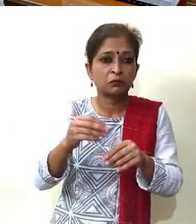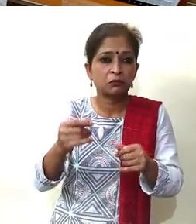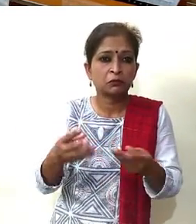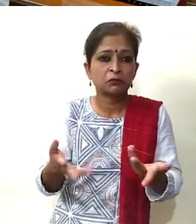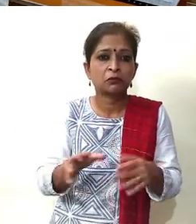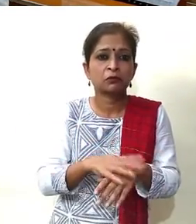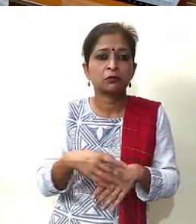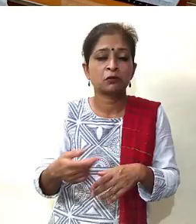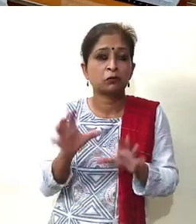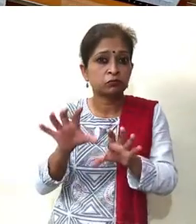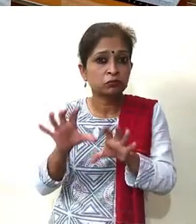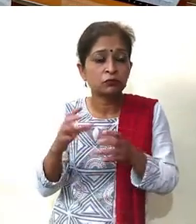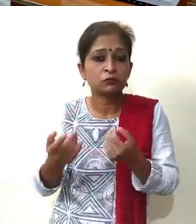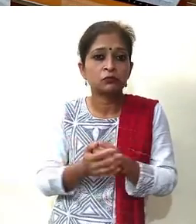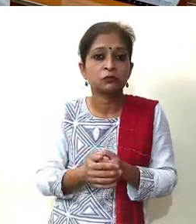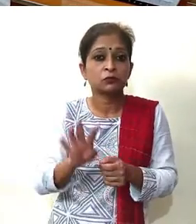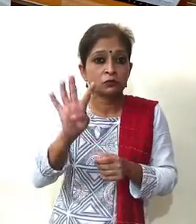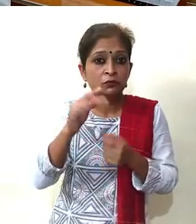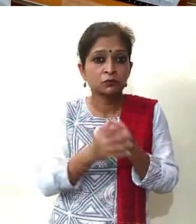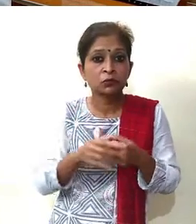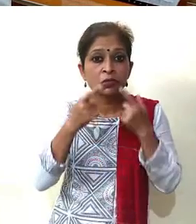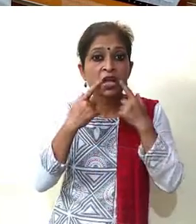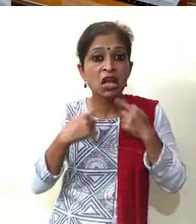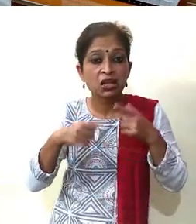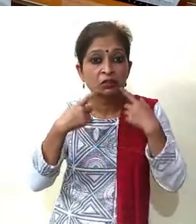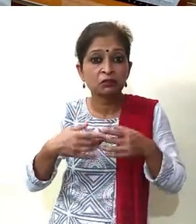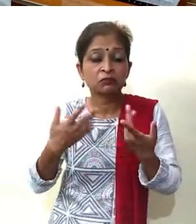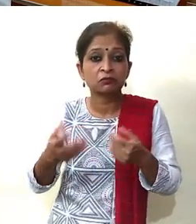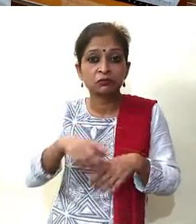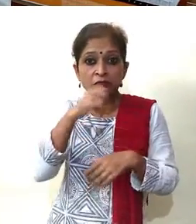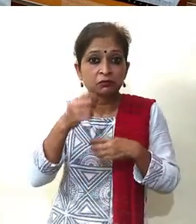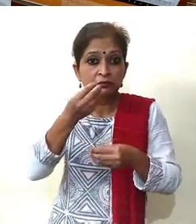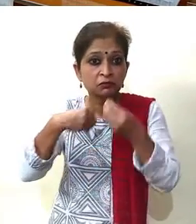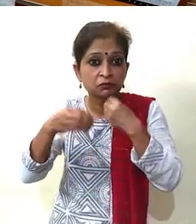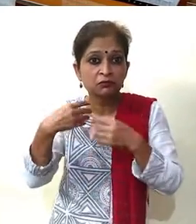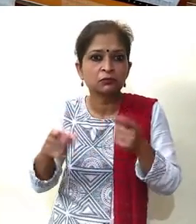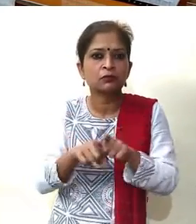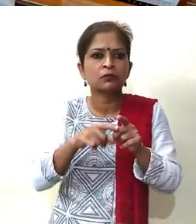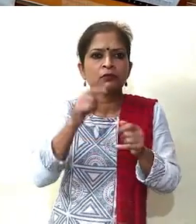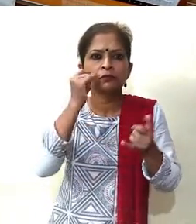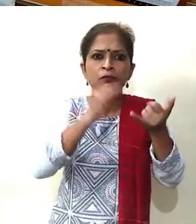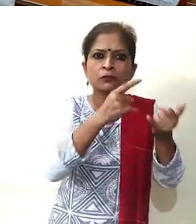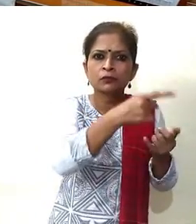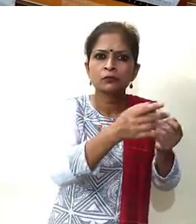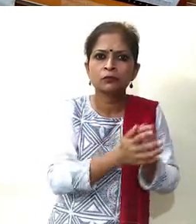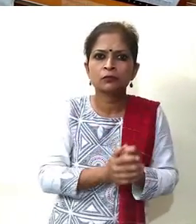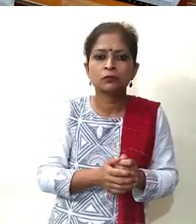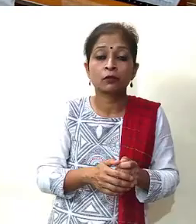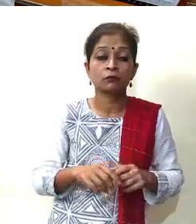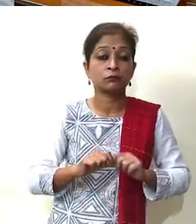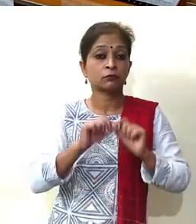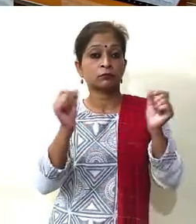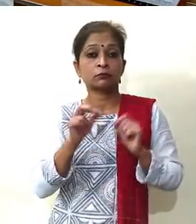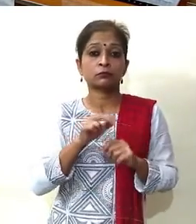रही थी, और साथ में चार कुत्ते जिनके मुंह में अभी भी वो खून लगा हुआ। शंकराचार्य बिल्कुल अपनी दीप्ति में अपने प्रभाव